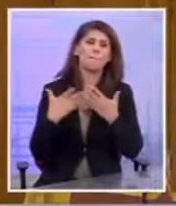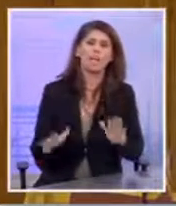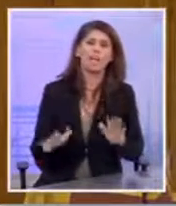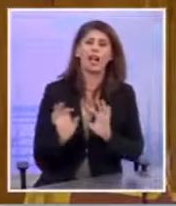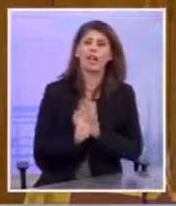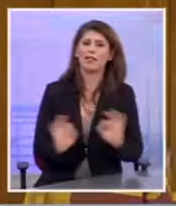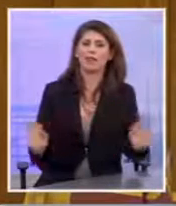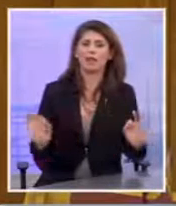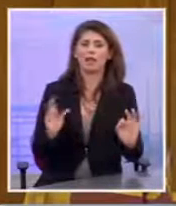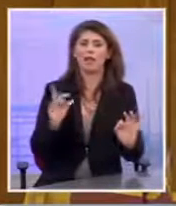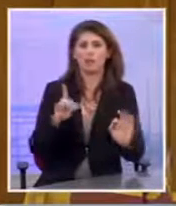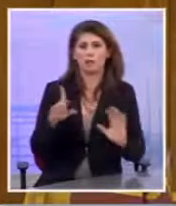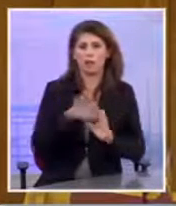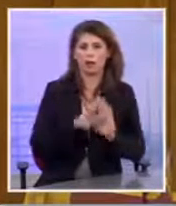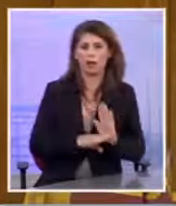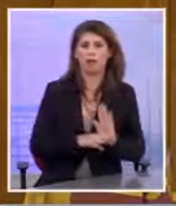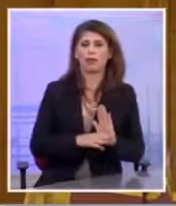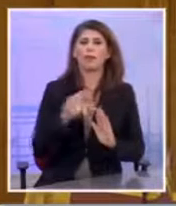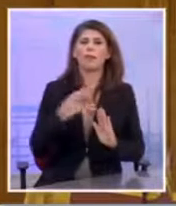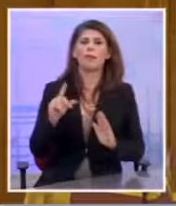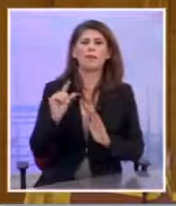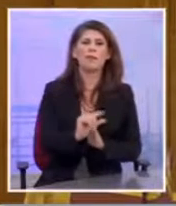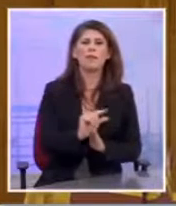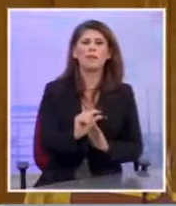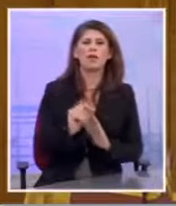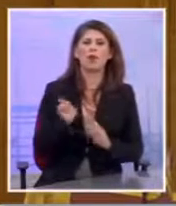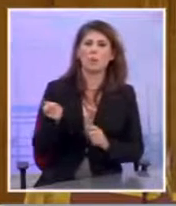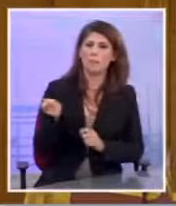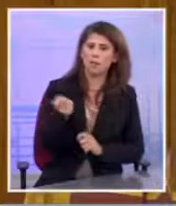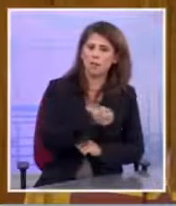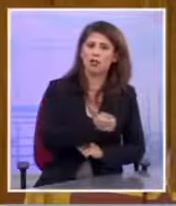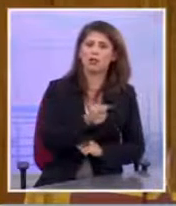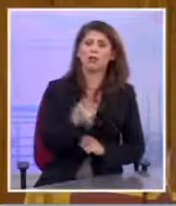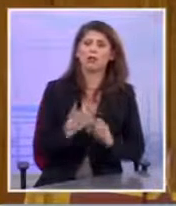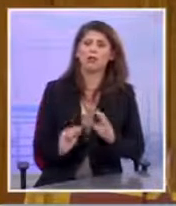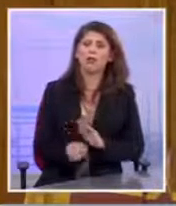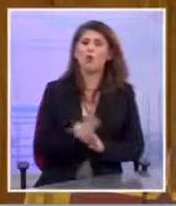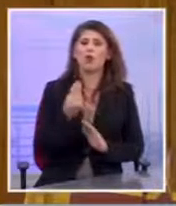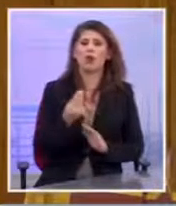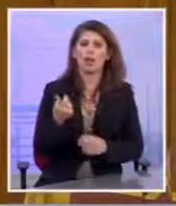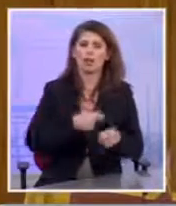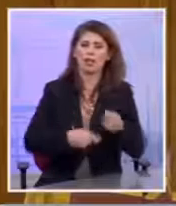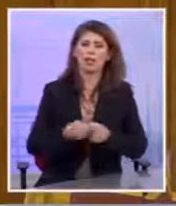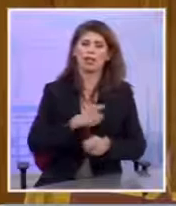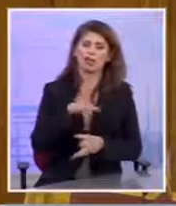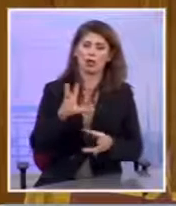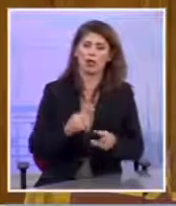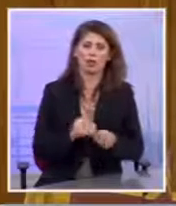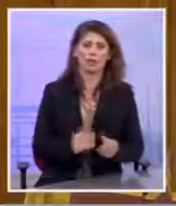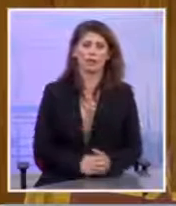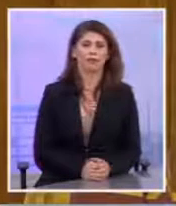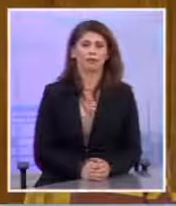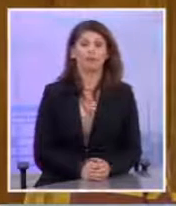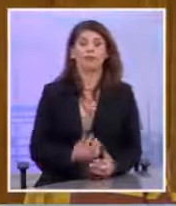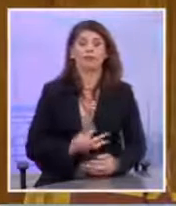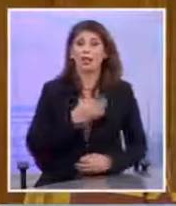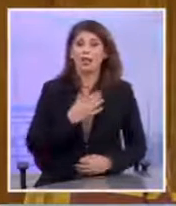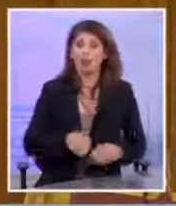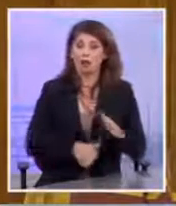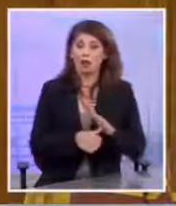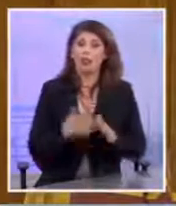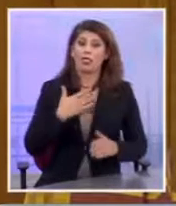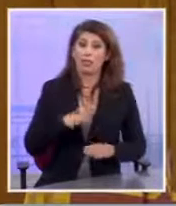ετοιμάζονται προγράμματα για την λεγόμενη μικροπίστωση, προγράμματα για νεοφυείς επιχειρήσεις και ούτω καθεξής. Κύριε Πρόεδρε, θα ήθελα